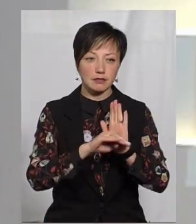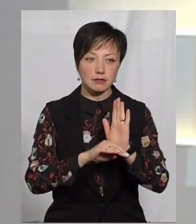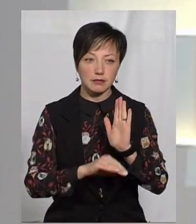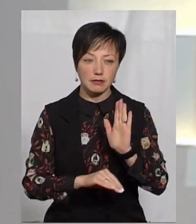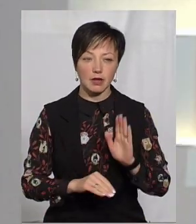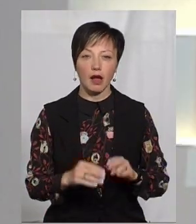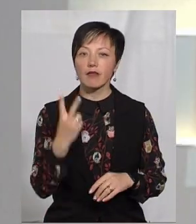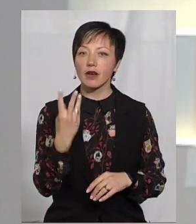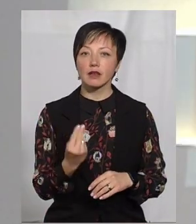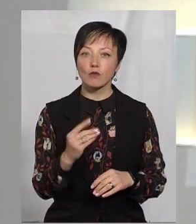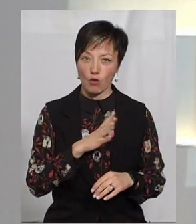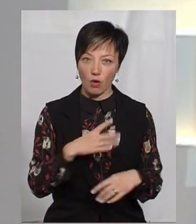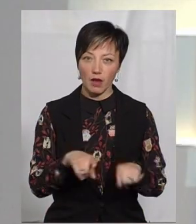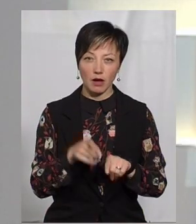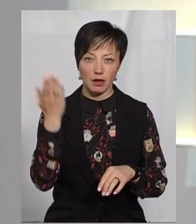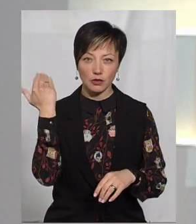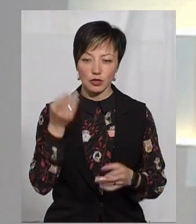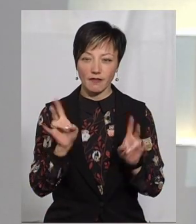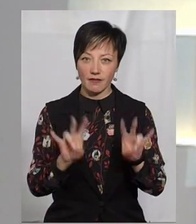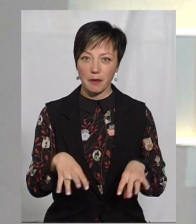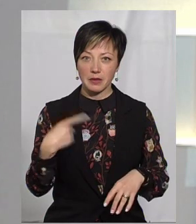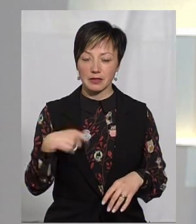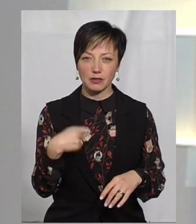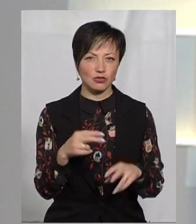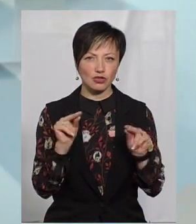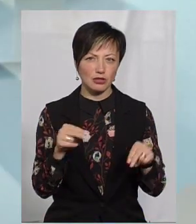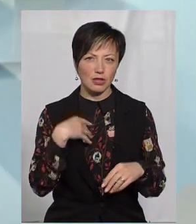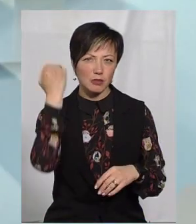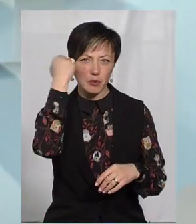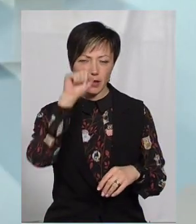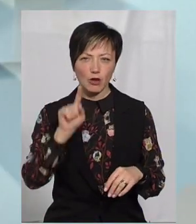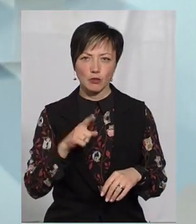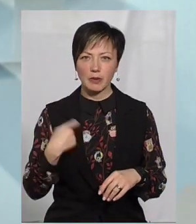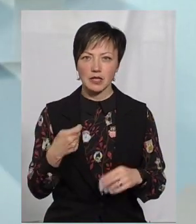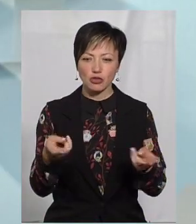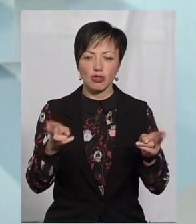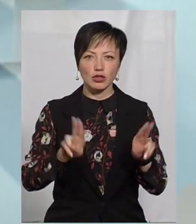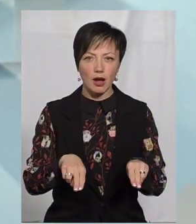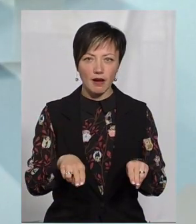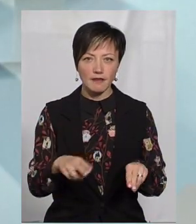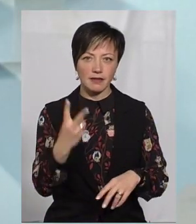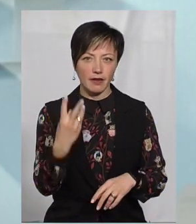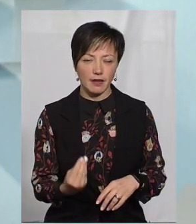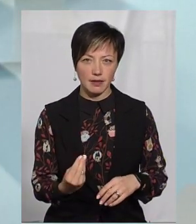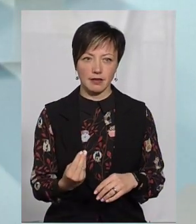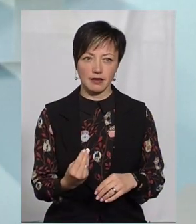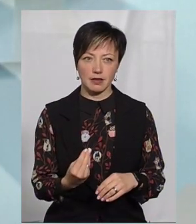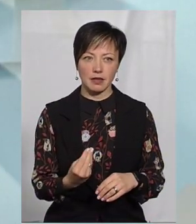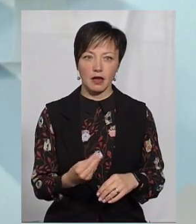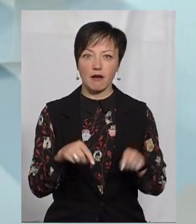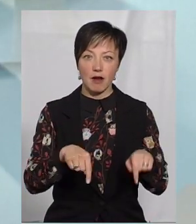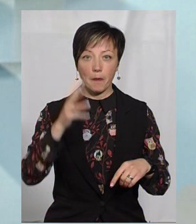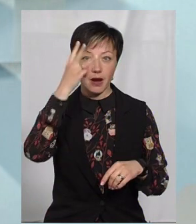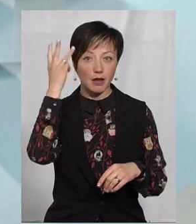було два дні? Чи було таке, щоб залишався президент? Тут, чесно кажучи, я не пам'ятаю, що президент залишався, і причому залишався